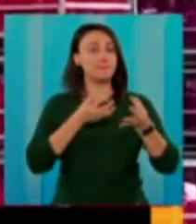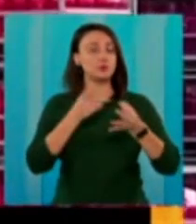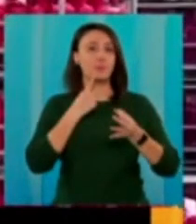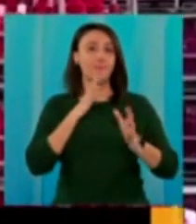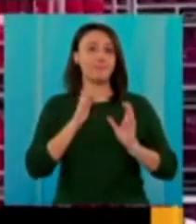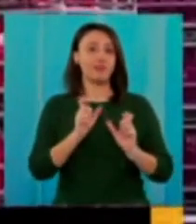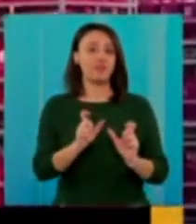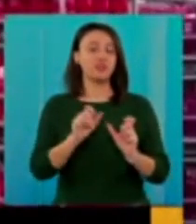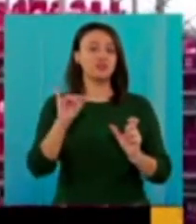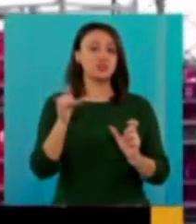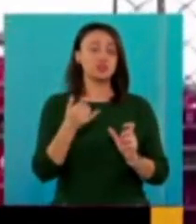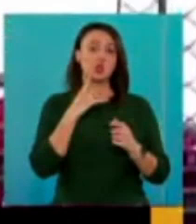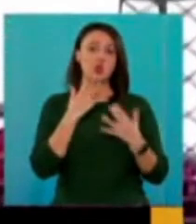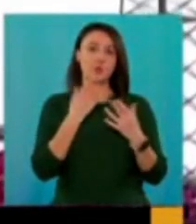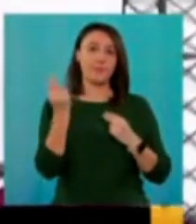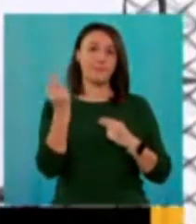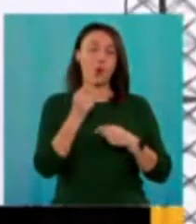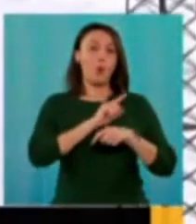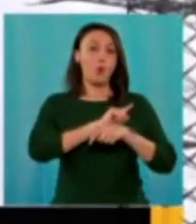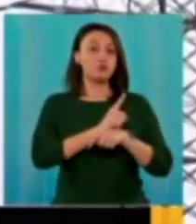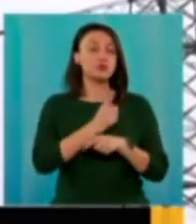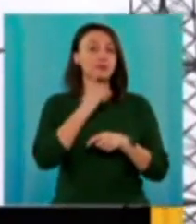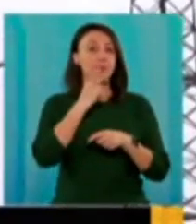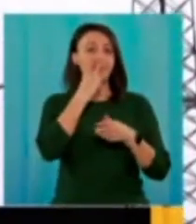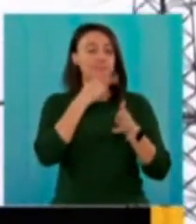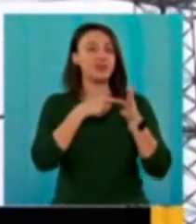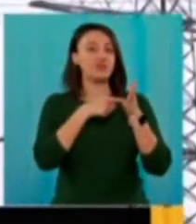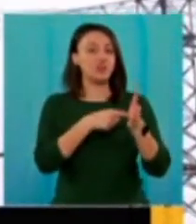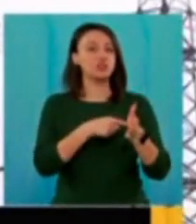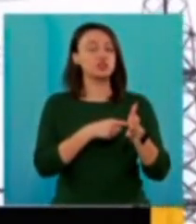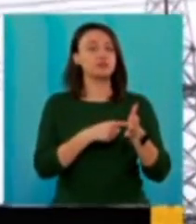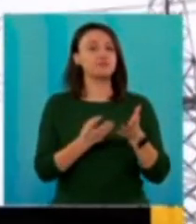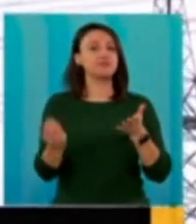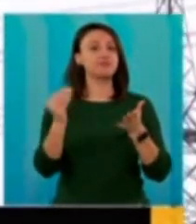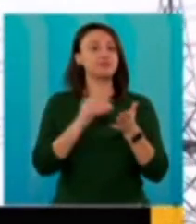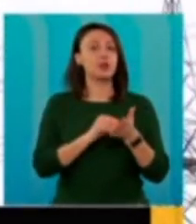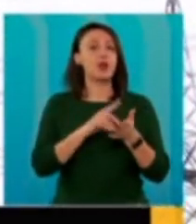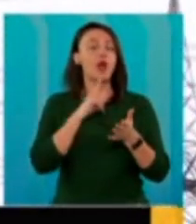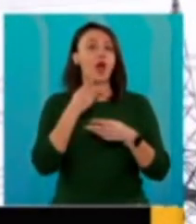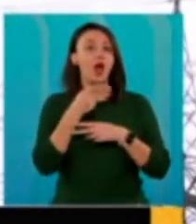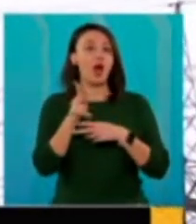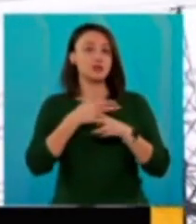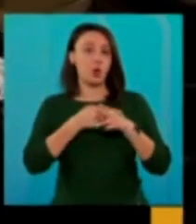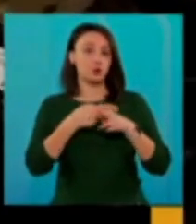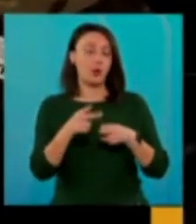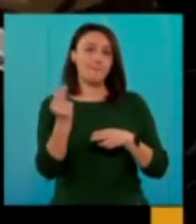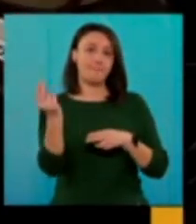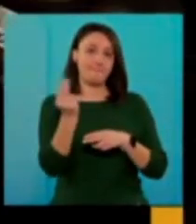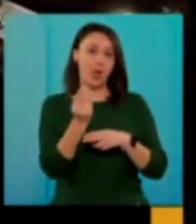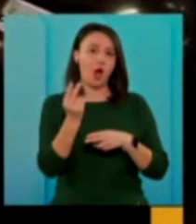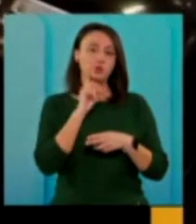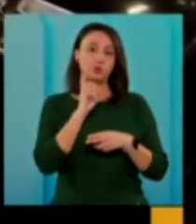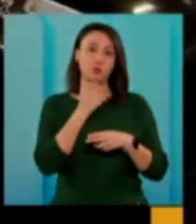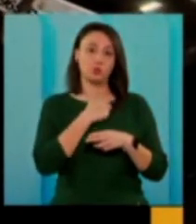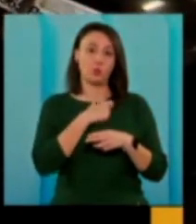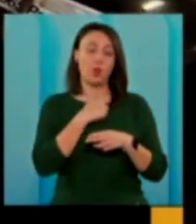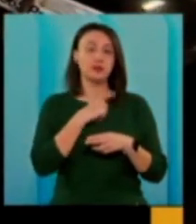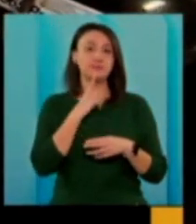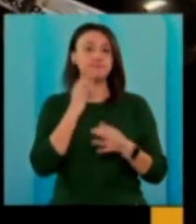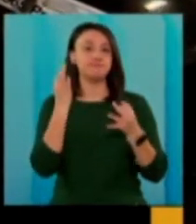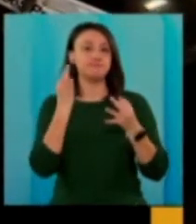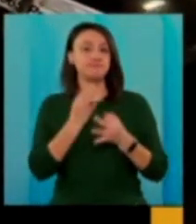preventive printre ele se numără și planul de Urgență care privește gestionarea provizionare cu gaze naturale plan care ar putea duce la raționalizarea